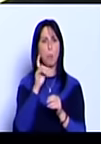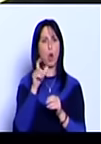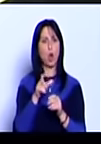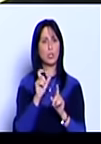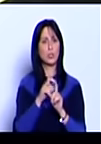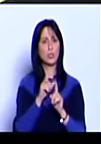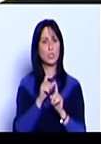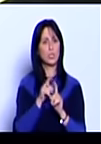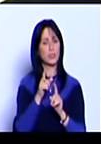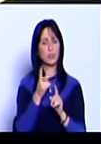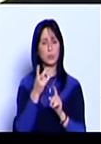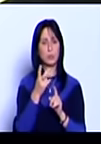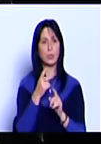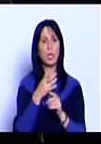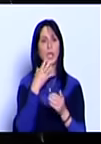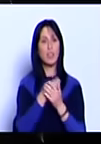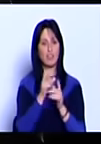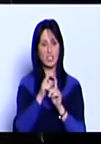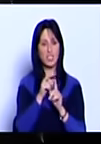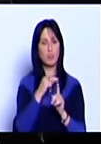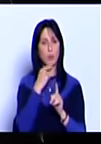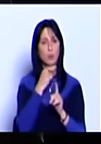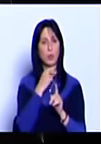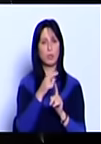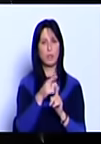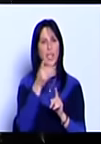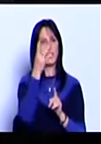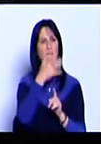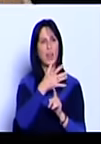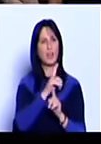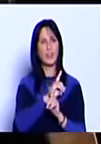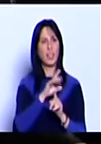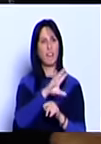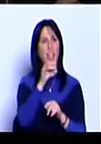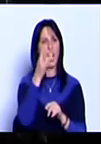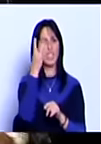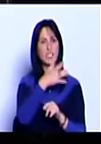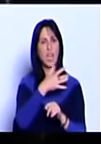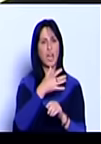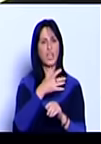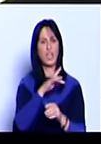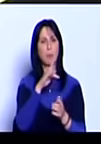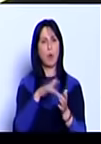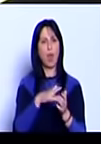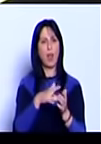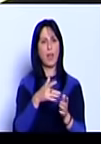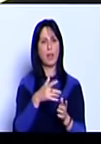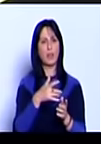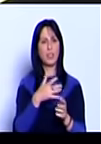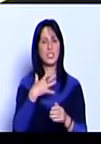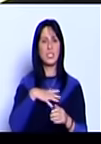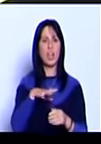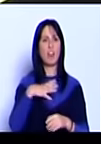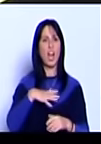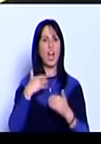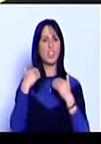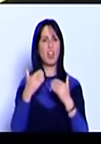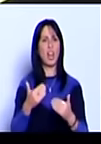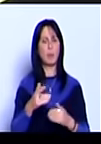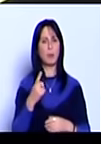ამაში რა ზგულისხმობ დავაზუსტოთ ეკითხვა. როცა საუბრობენ იმაზე რომ ყველა ზანგი მოქალაქეა. აა ზგულისხმობ რომ აი